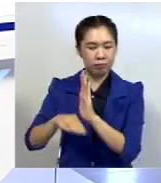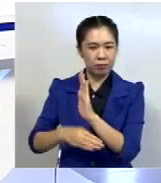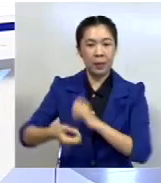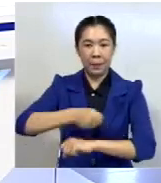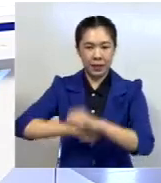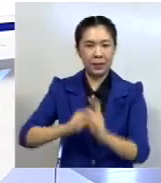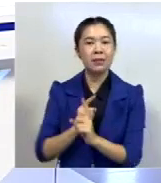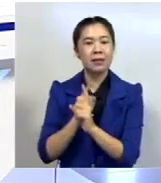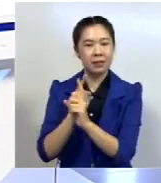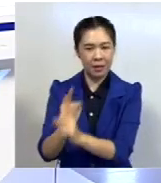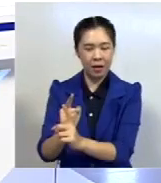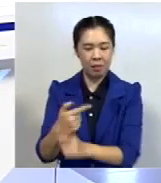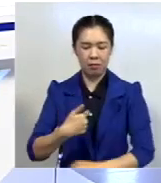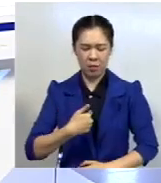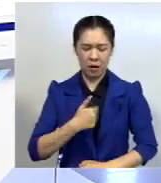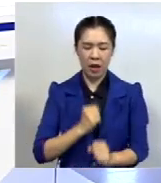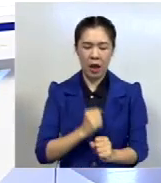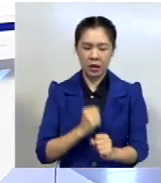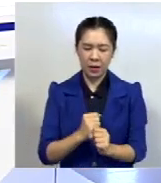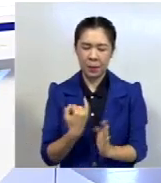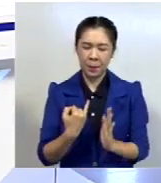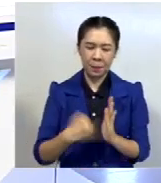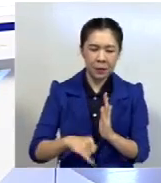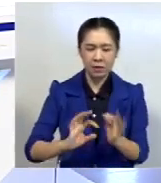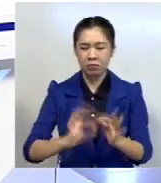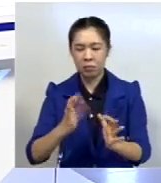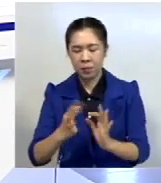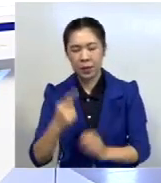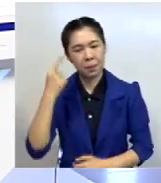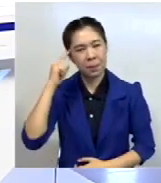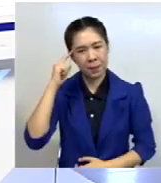สิ่งที่เราขึ้นไปแล้วเราทำเนี่ยมันก็อาจจะมีส่วนที่ทำให้เกิดสถานการณ์แบบนี้ขึ้นมาได้นะคะ